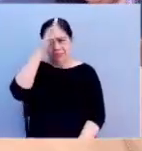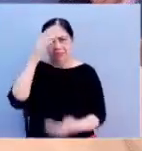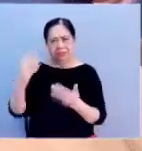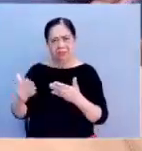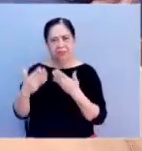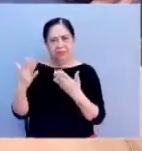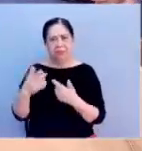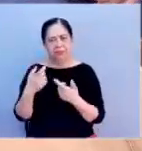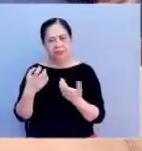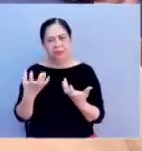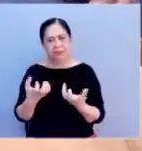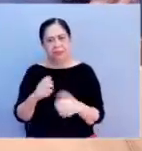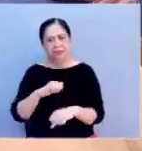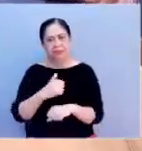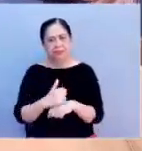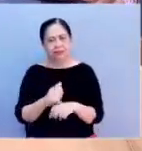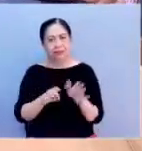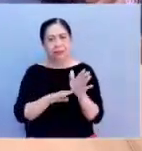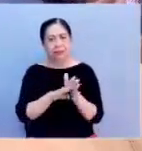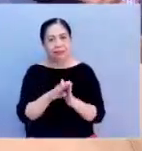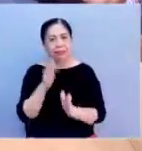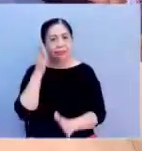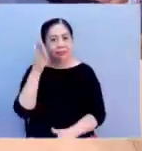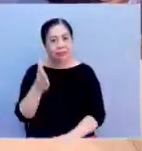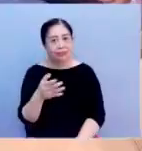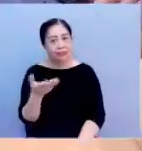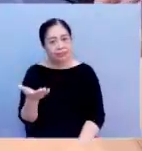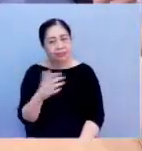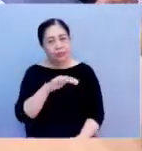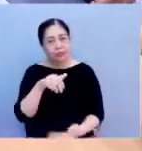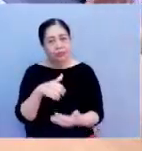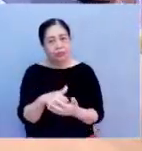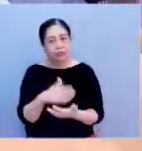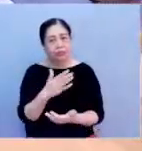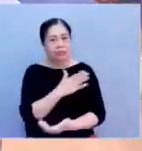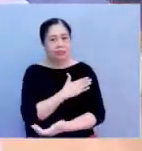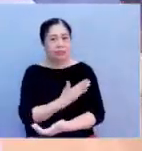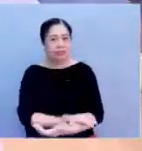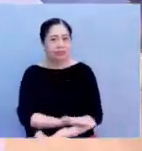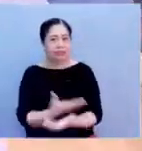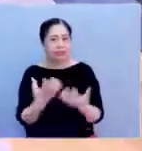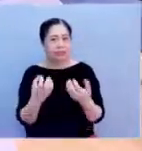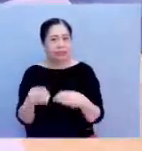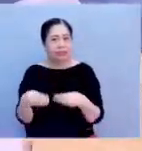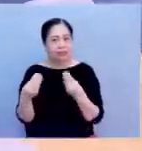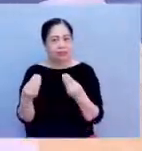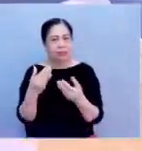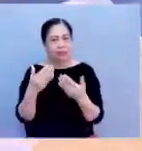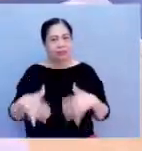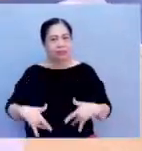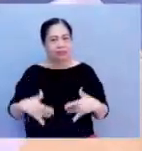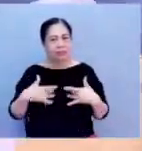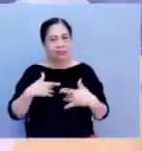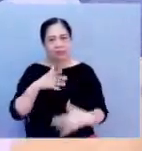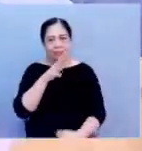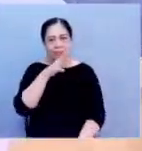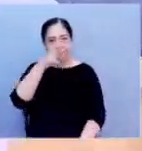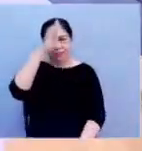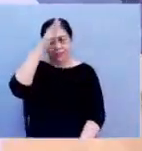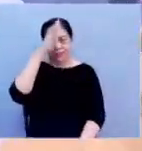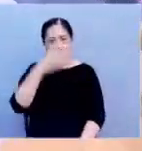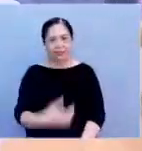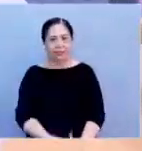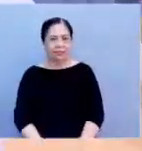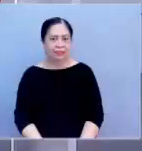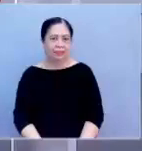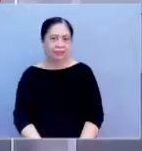gusto ko po sanang umasenso balang araw. Kasi syempre, lahat naman po ng anak, gustong mabigyan ng magandang buhay yung parents nila. Ngayon mo